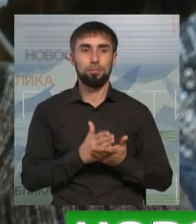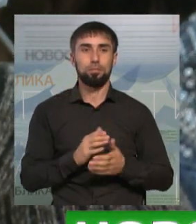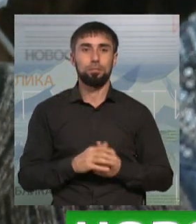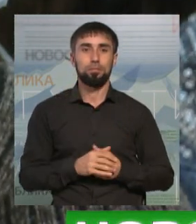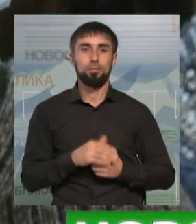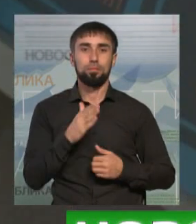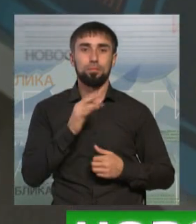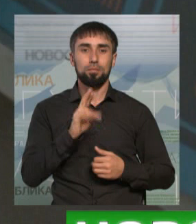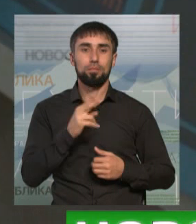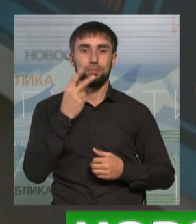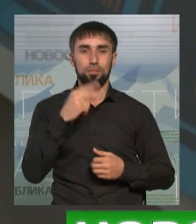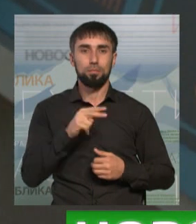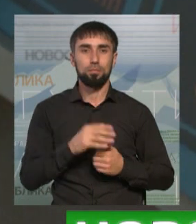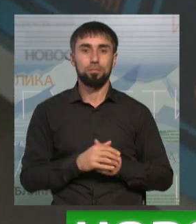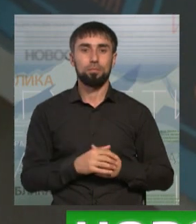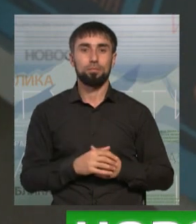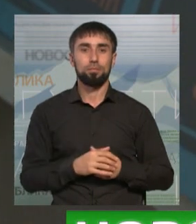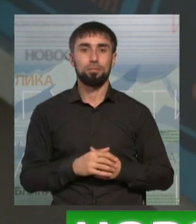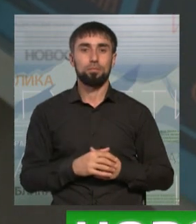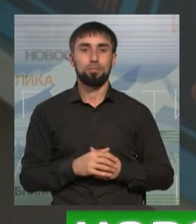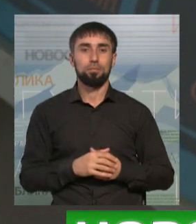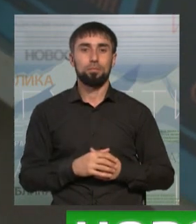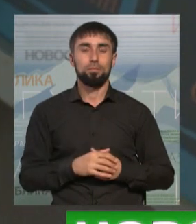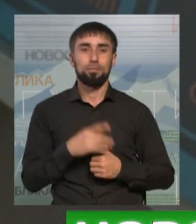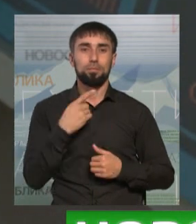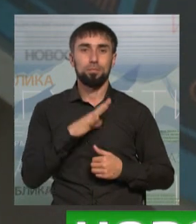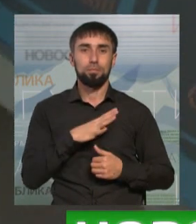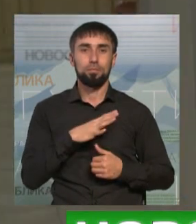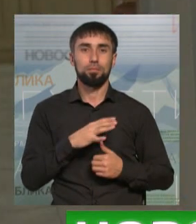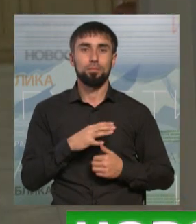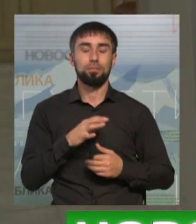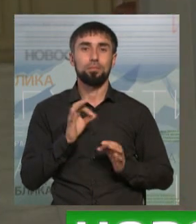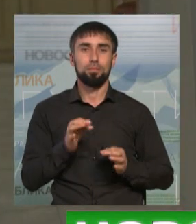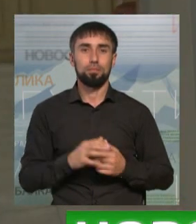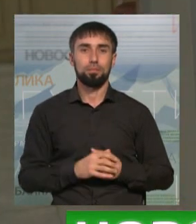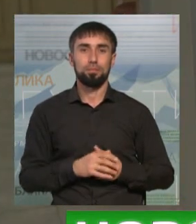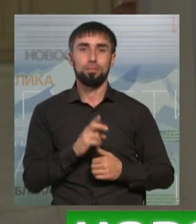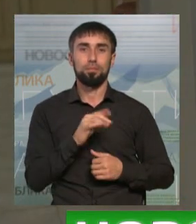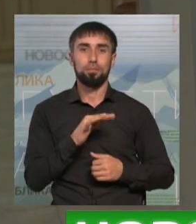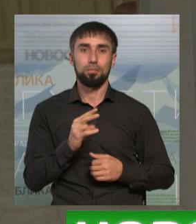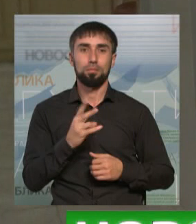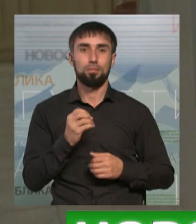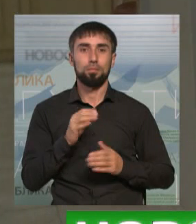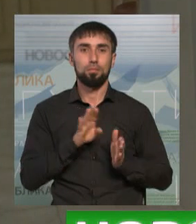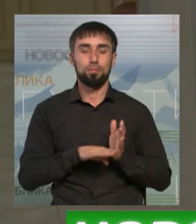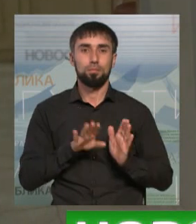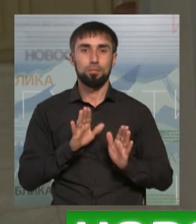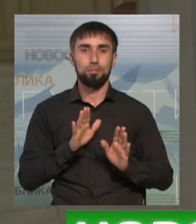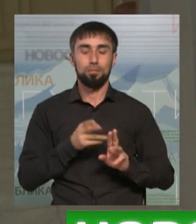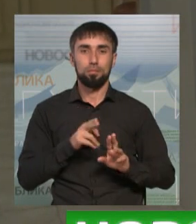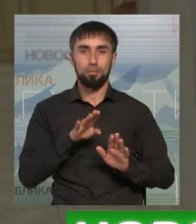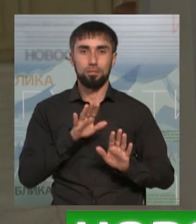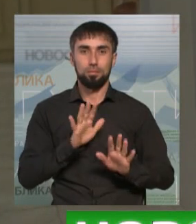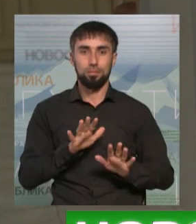В Востоке видел будущее, а его интерес к исламу считает вполне оправданным. Бунин не просто так интересовался. Это не